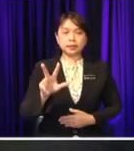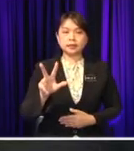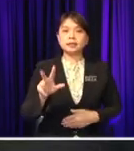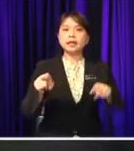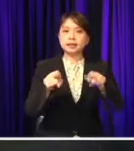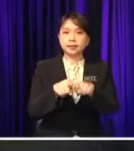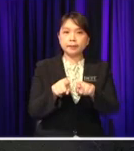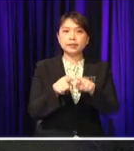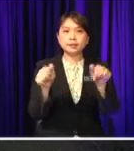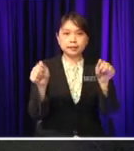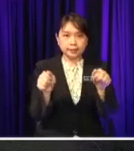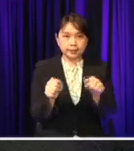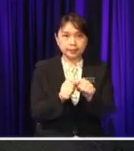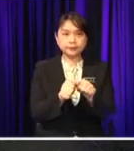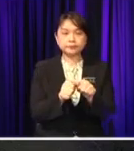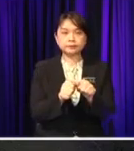dengan